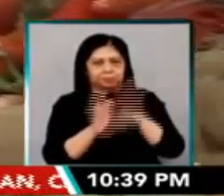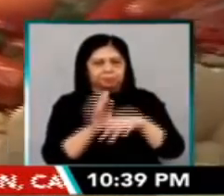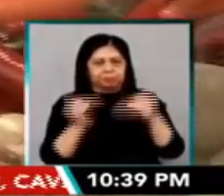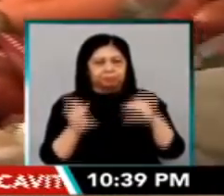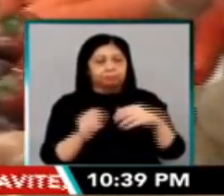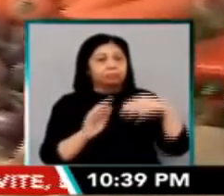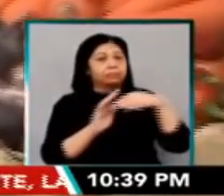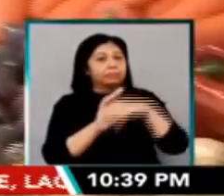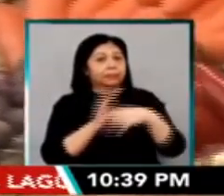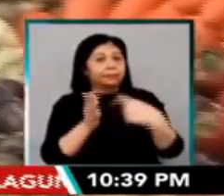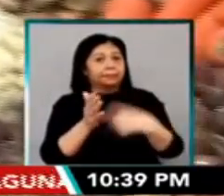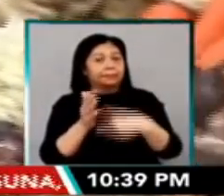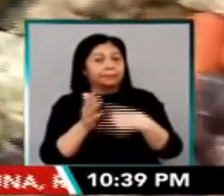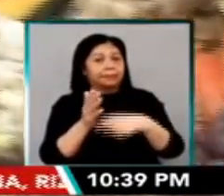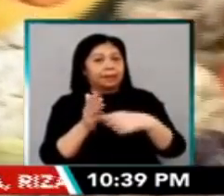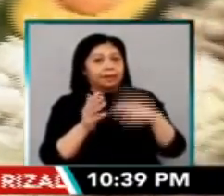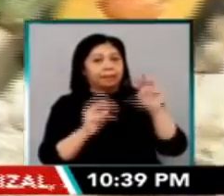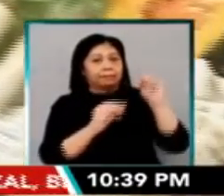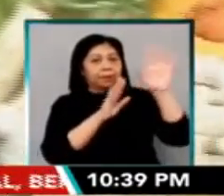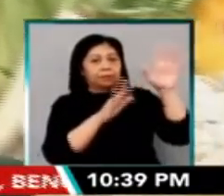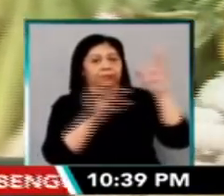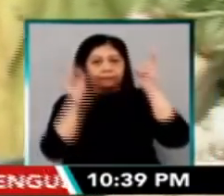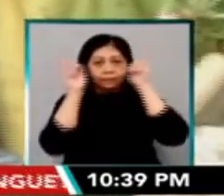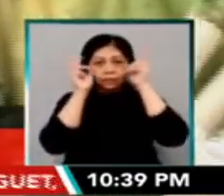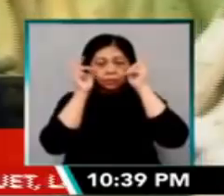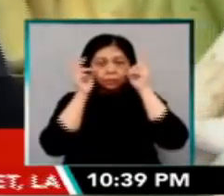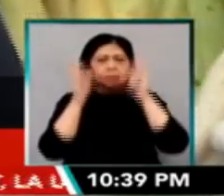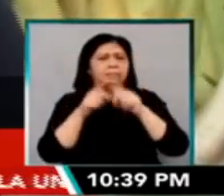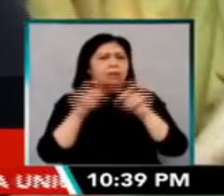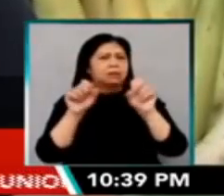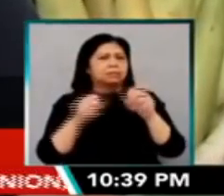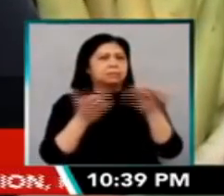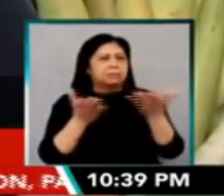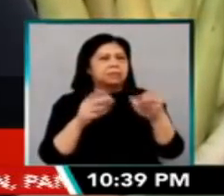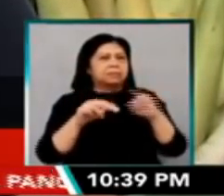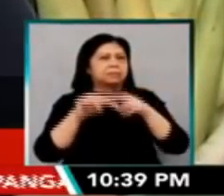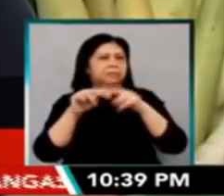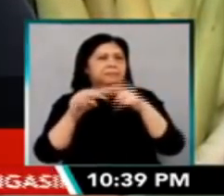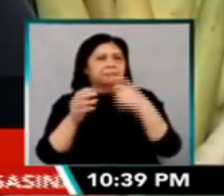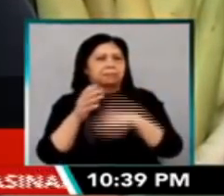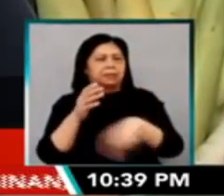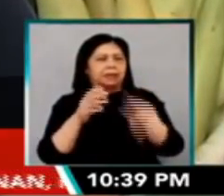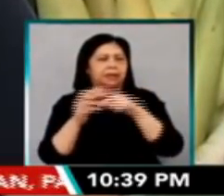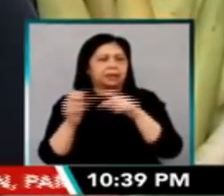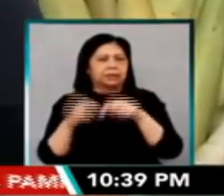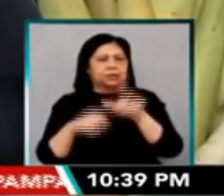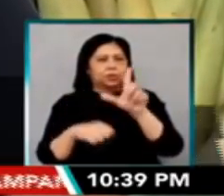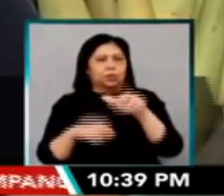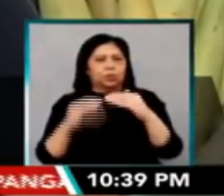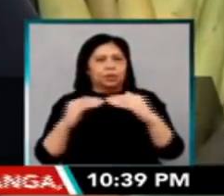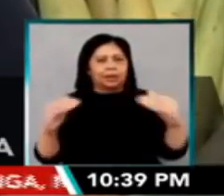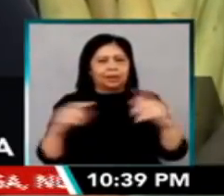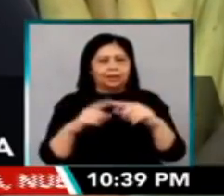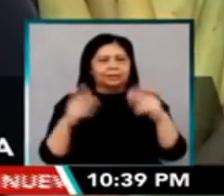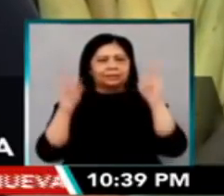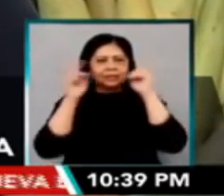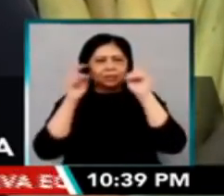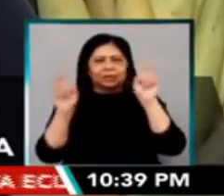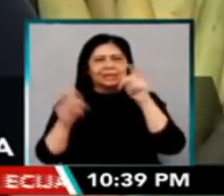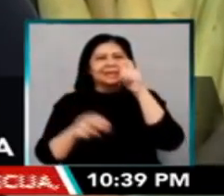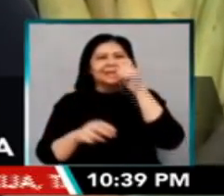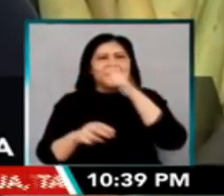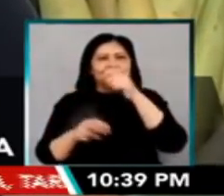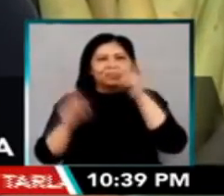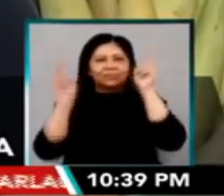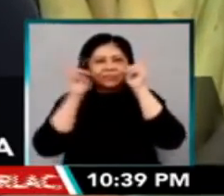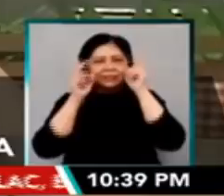ng mga highland vegetables. Pero maaaring may pagtaas daw sa presyo ng mga lowland vegetables o gulay Tagalog, depende kung saang lugar